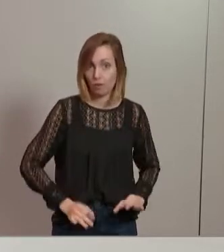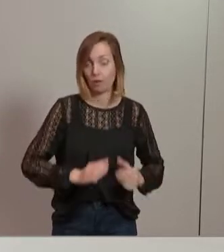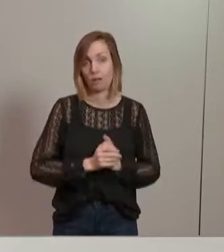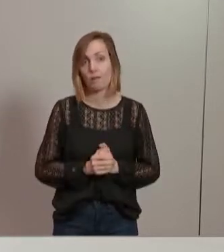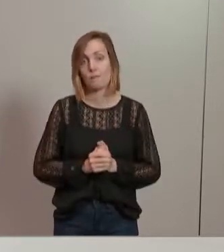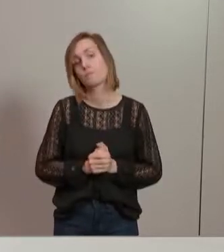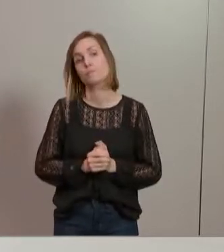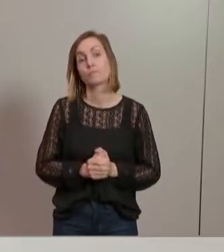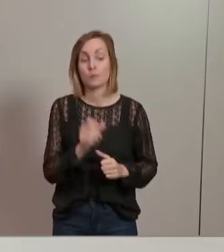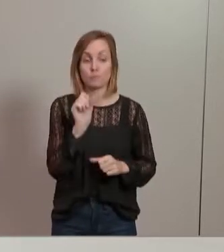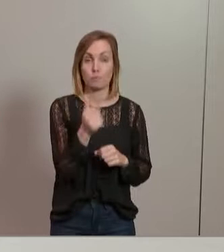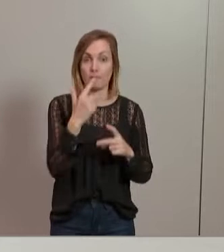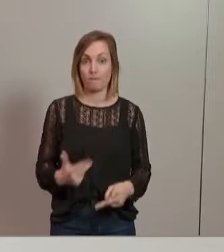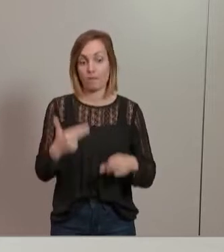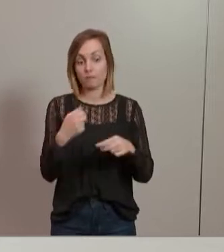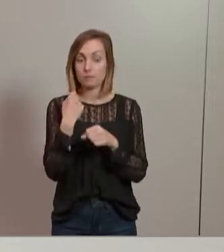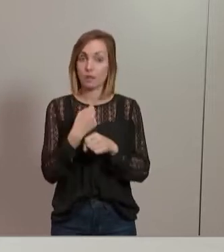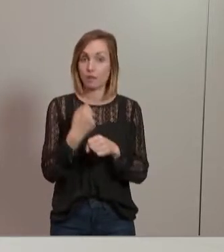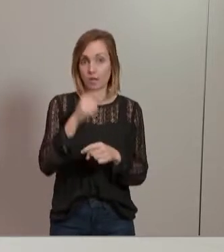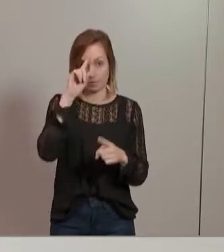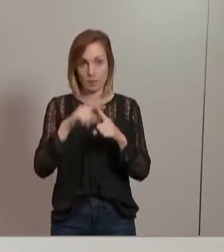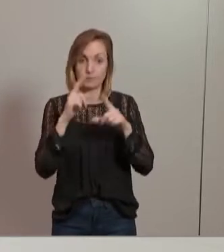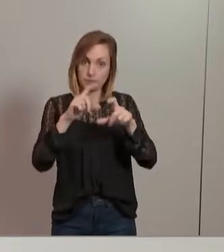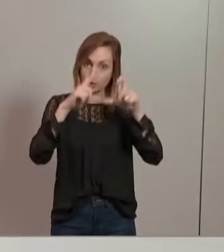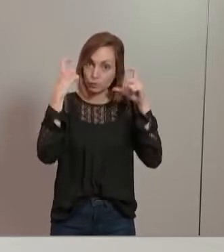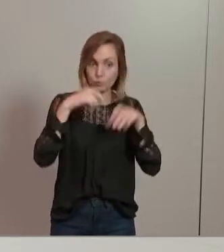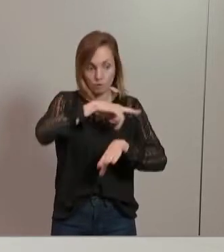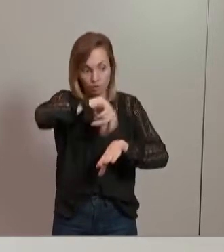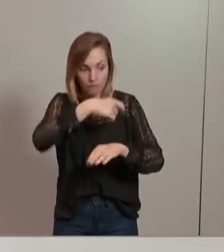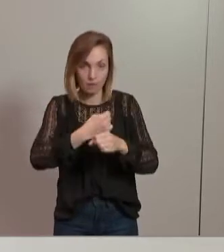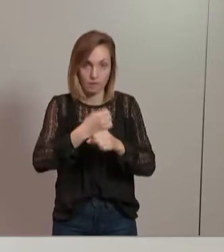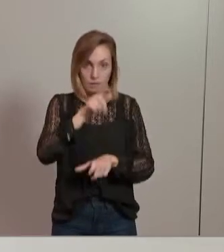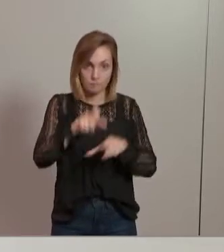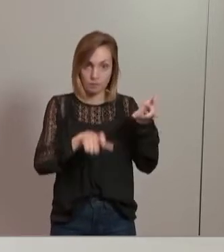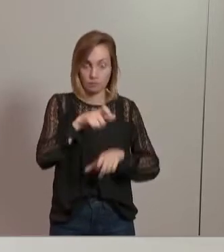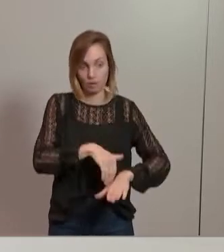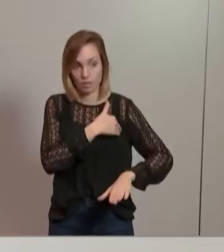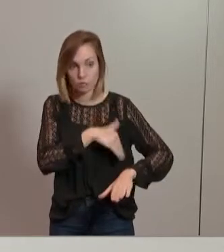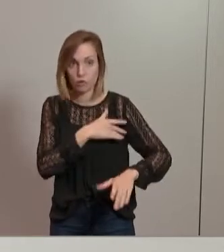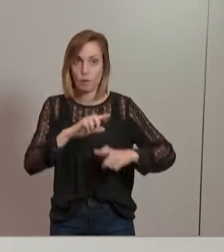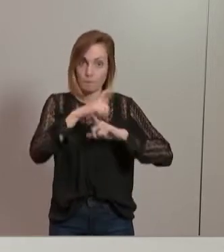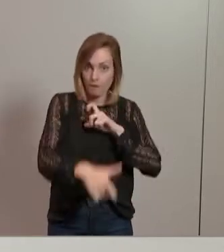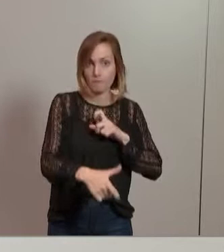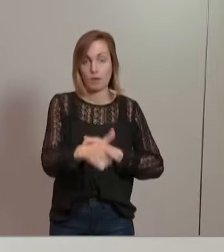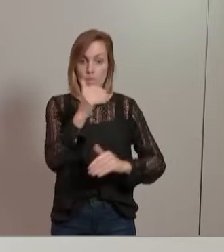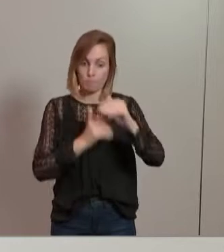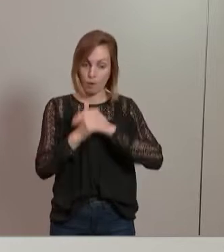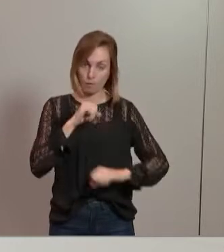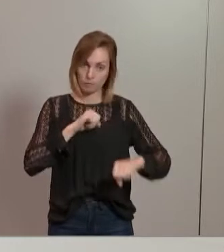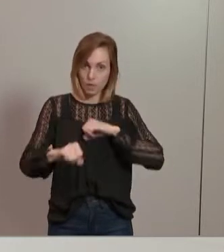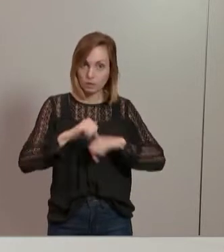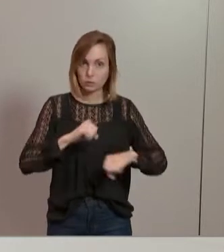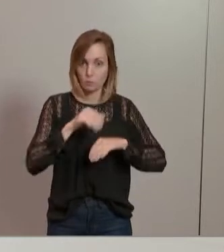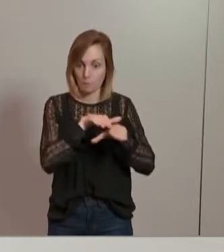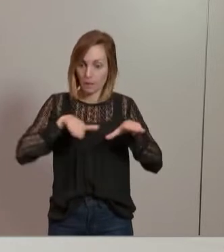une première phase de travail sur les statuts et le temps de travail des agents, un plan d'action périscolaire est en construction avec